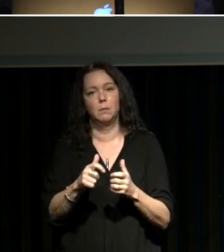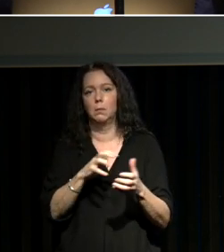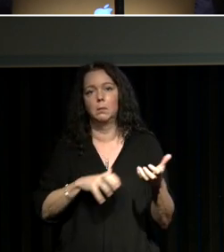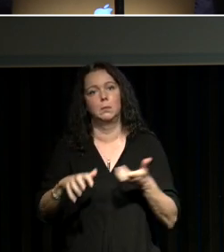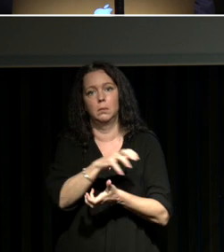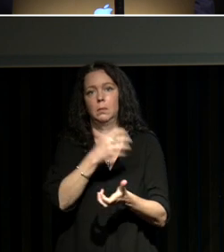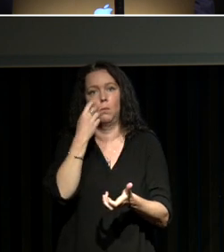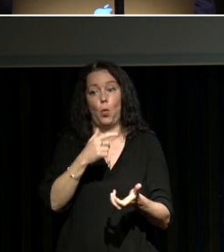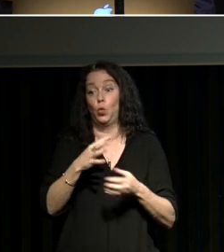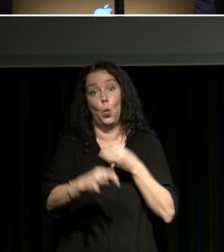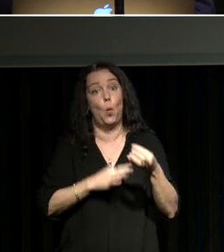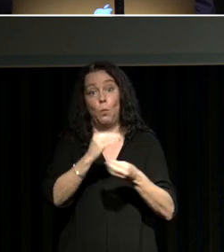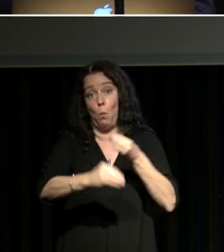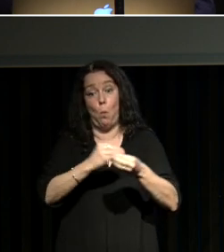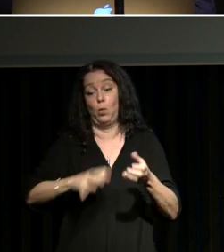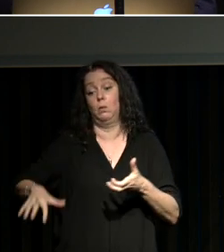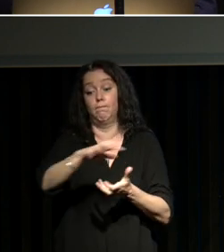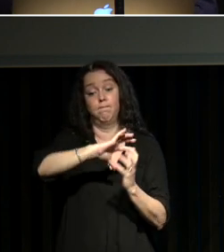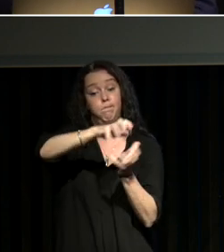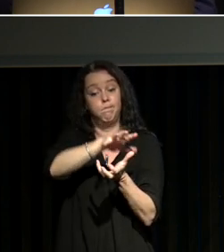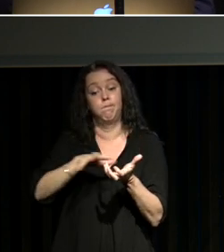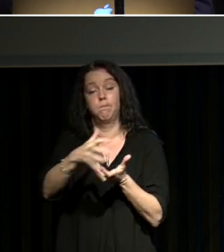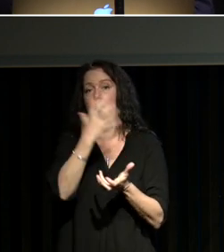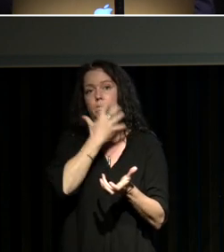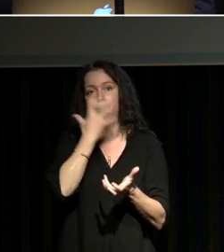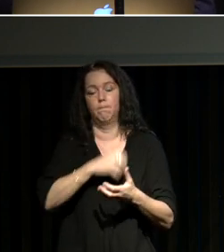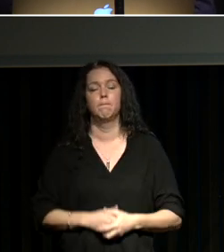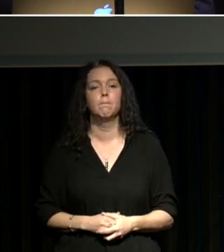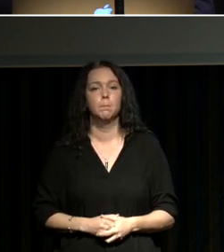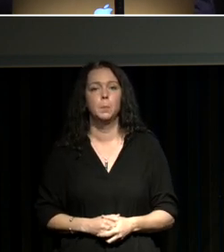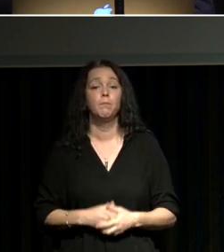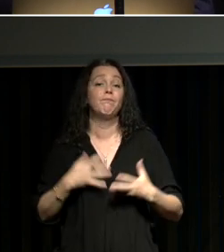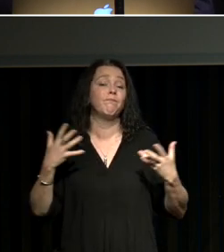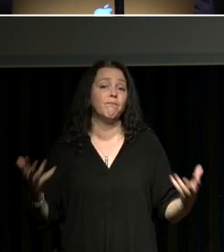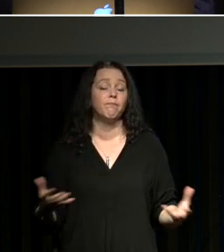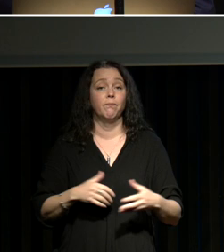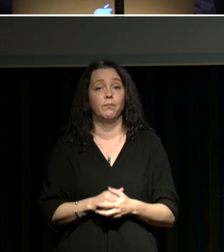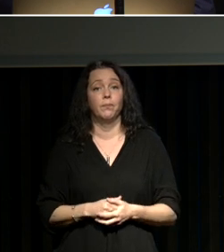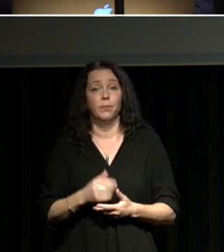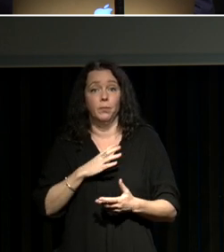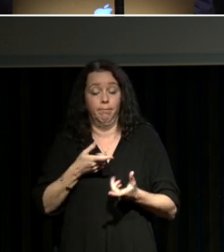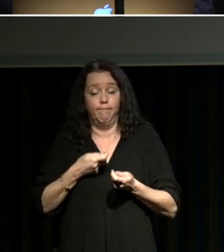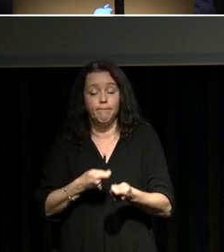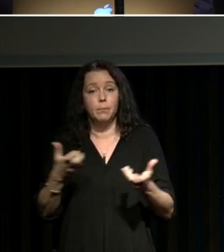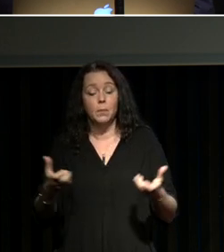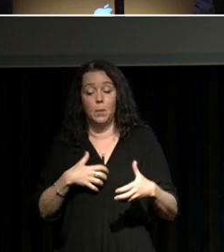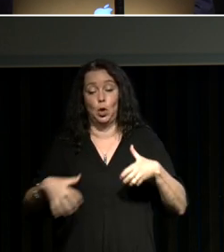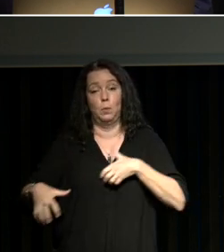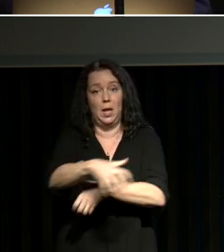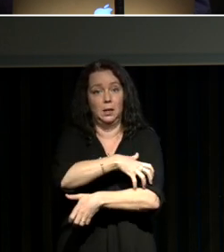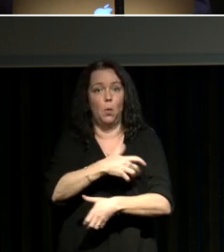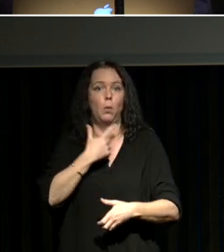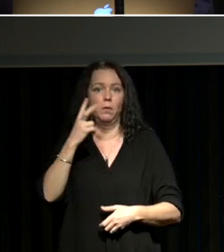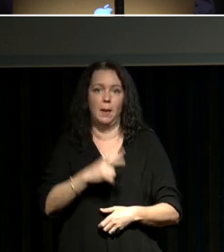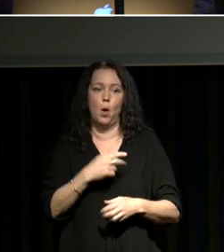l'ensemble du monde. Le résumé, il est relativement simple. Et c'est d'ailleurs ce qu'on martèle. La transplantation a été une des